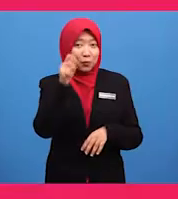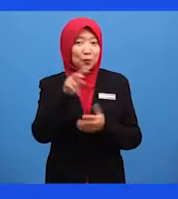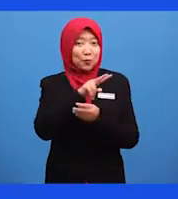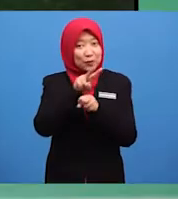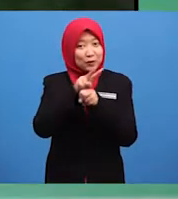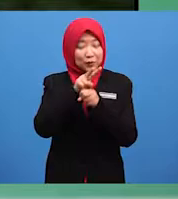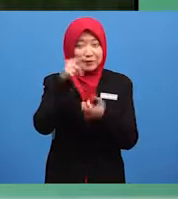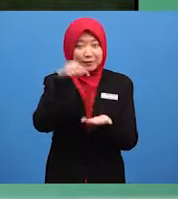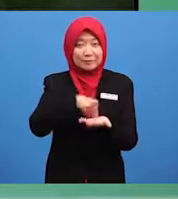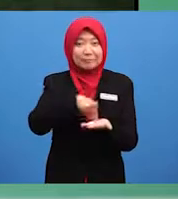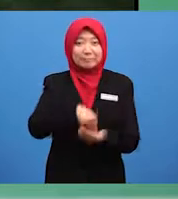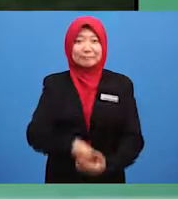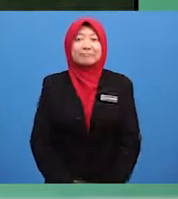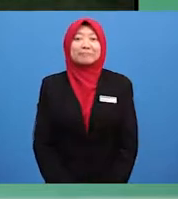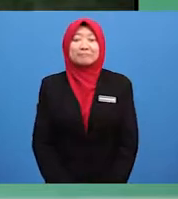ini.